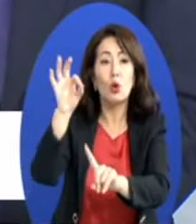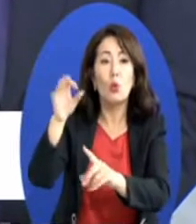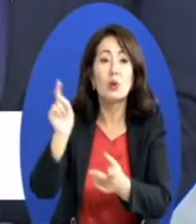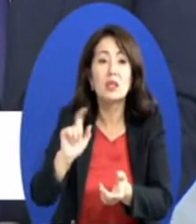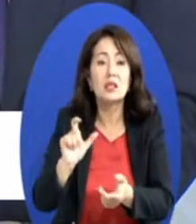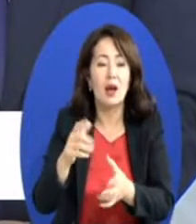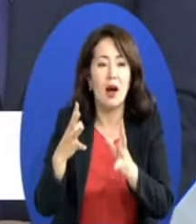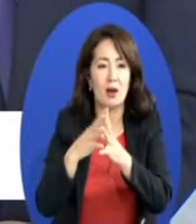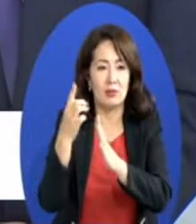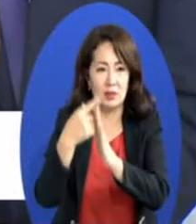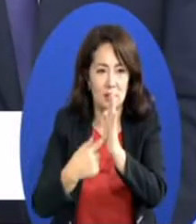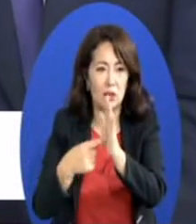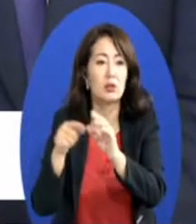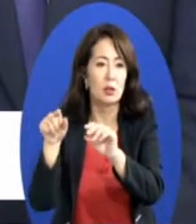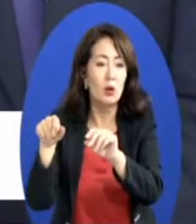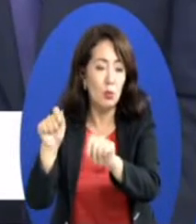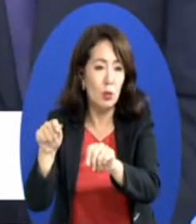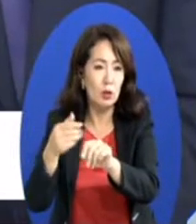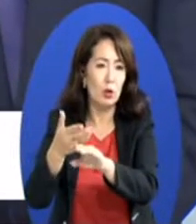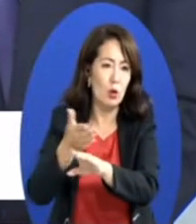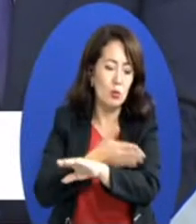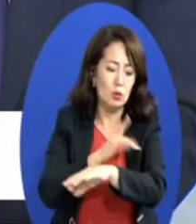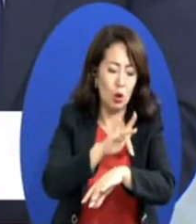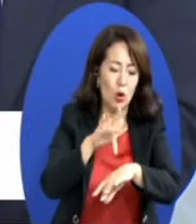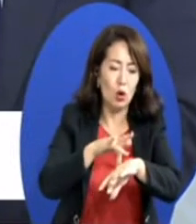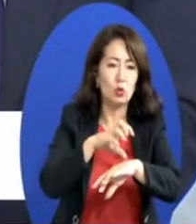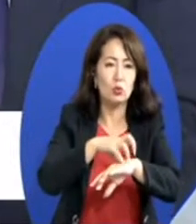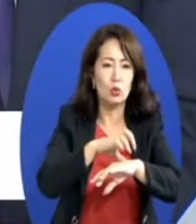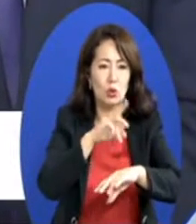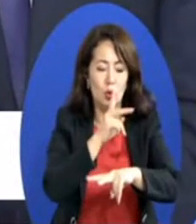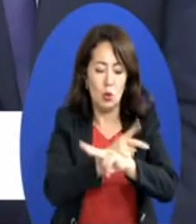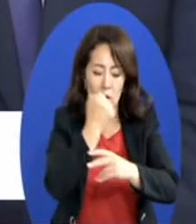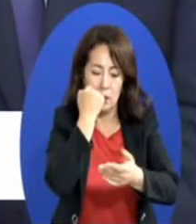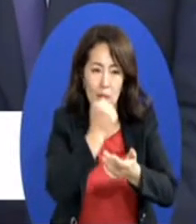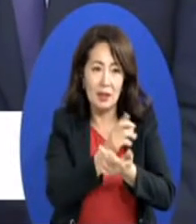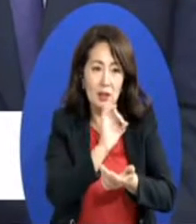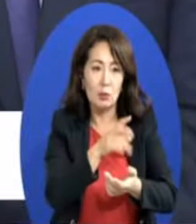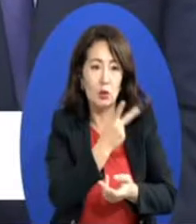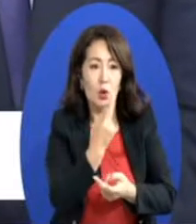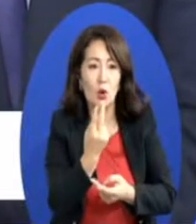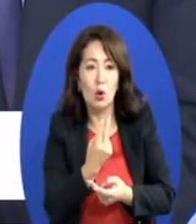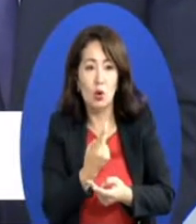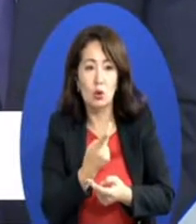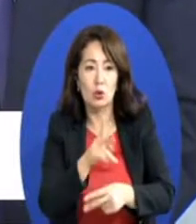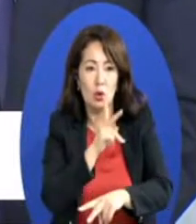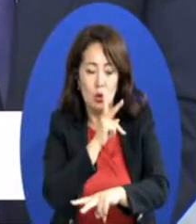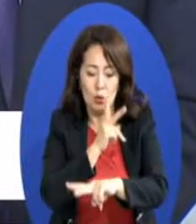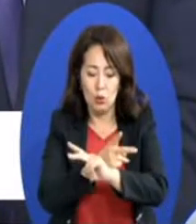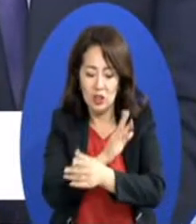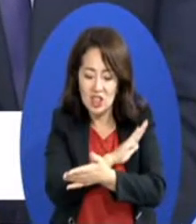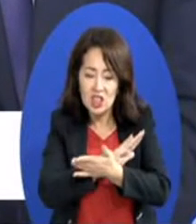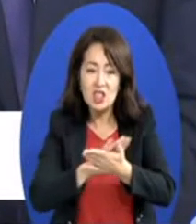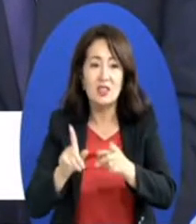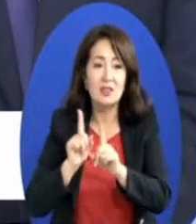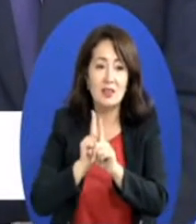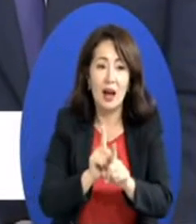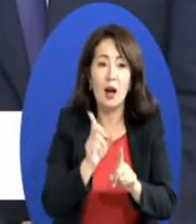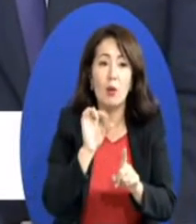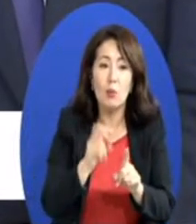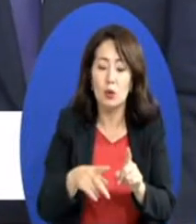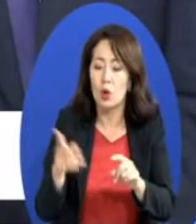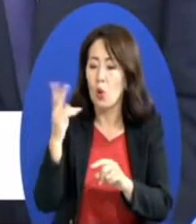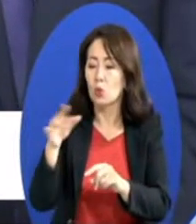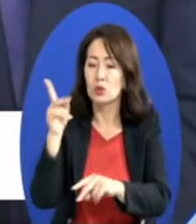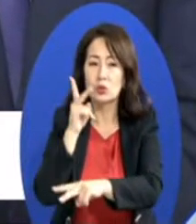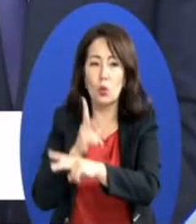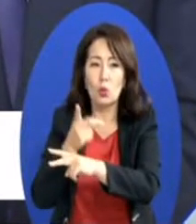болно. Уул нь энэ сонгуулийн өмнө хоцсогны хууль нь батлагддаг болвол энэ хоёр хууль шинээр хэрэгжээд явах юм бол нөгөө үндсэн хууль